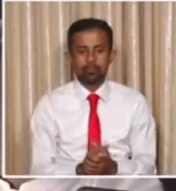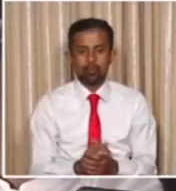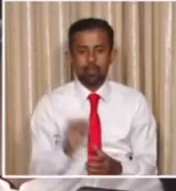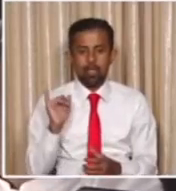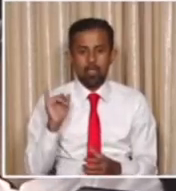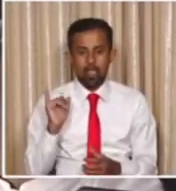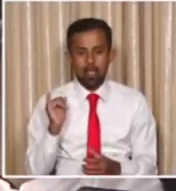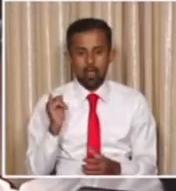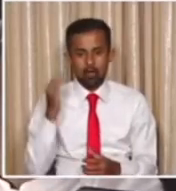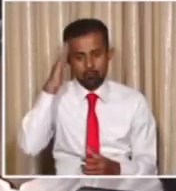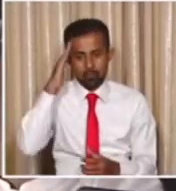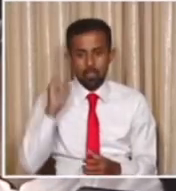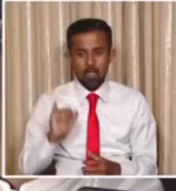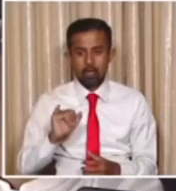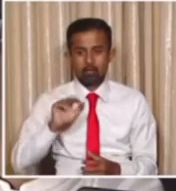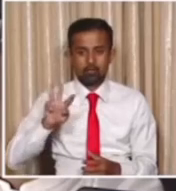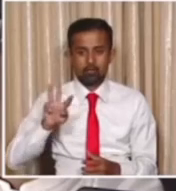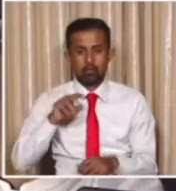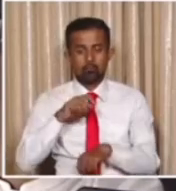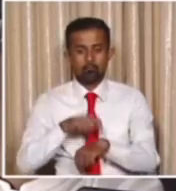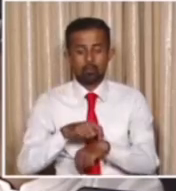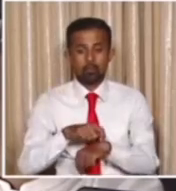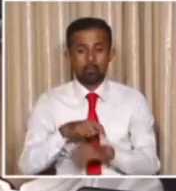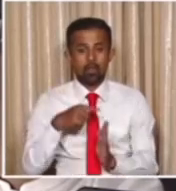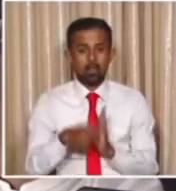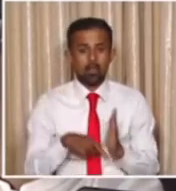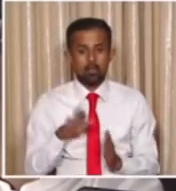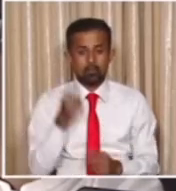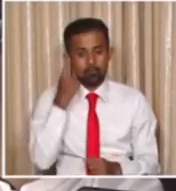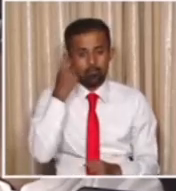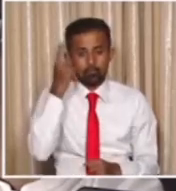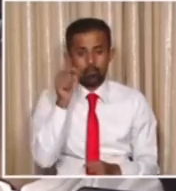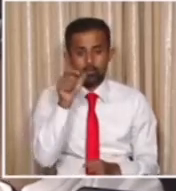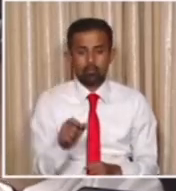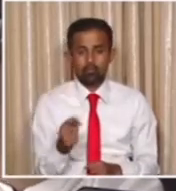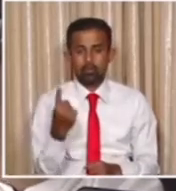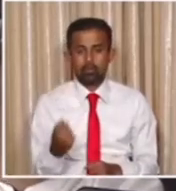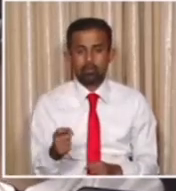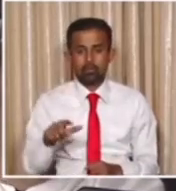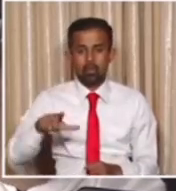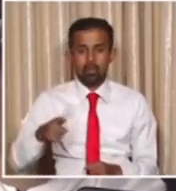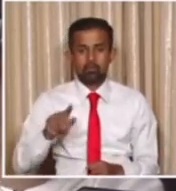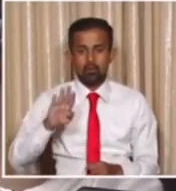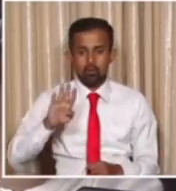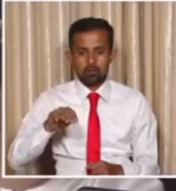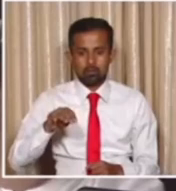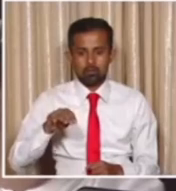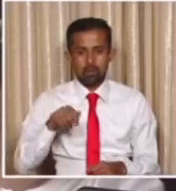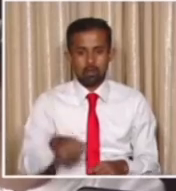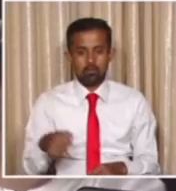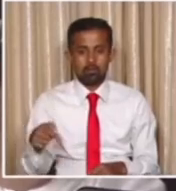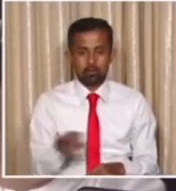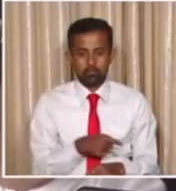60-63 කරන අවස්ථාවේදී ලංකාවේ හිටියේ විශේෂඥ වෛද්‍යවරු 1740යි. අද